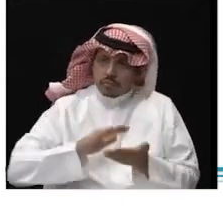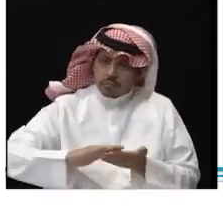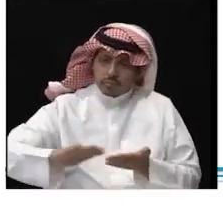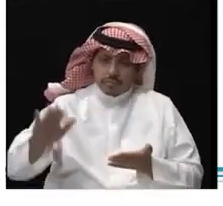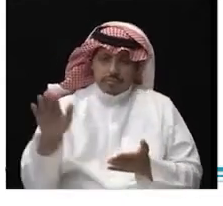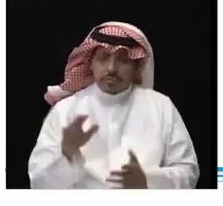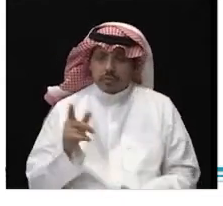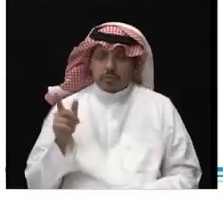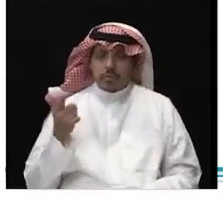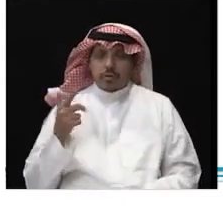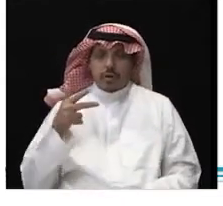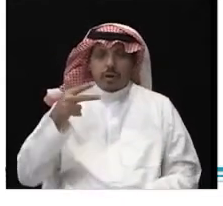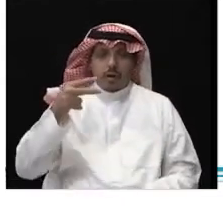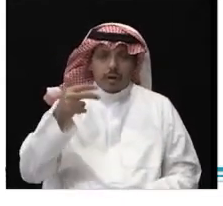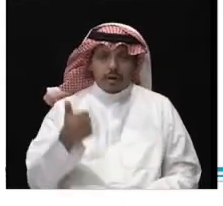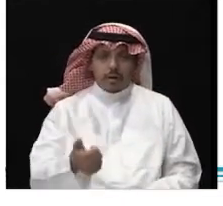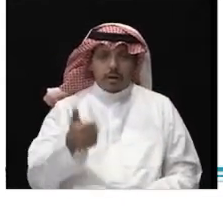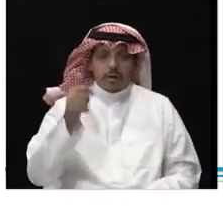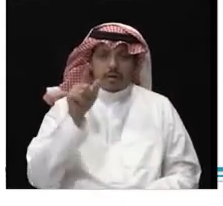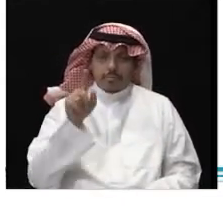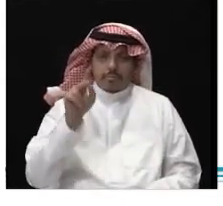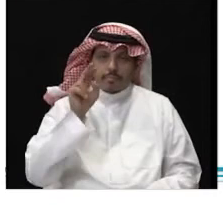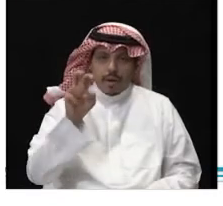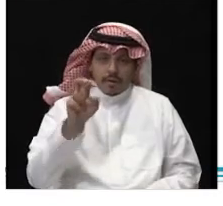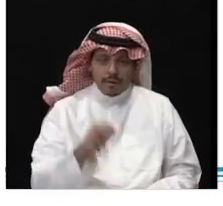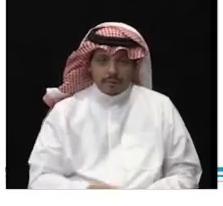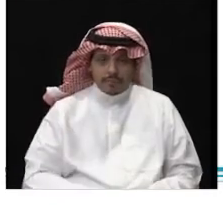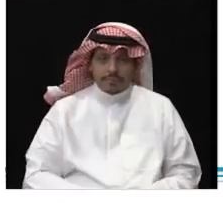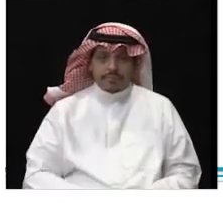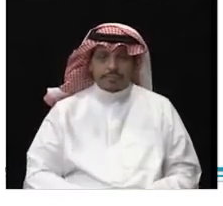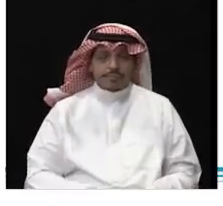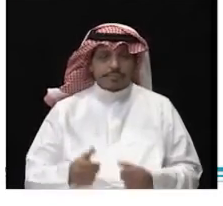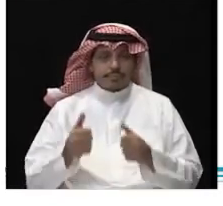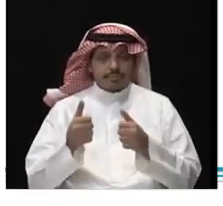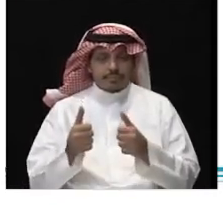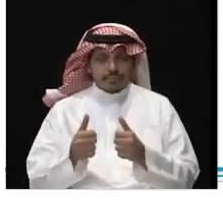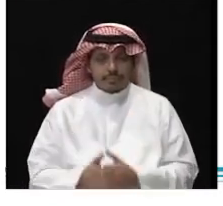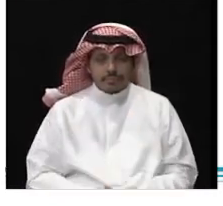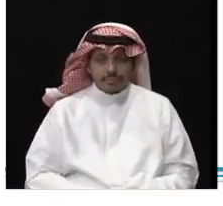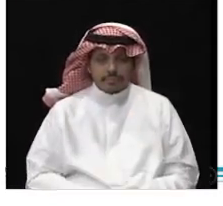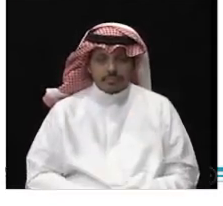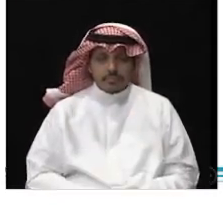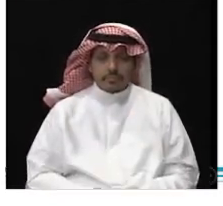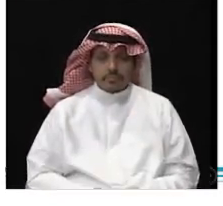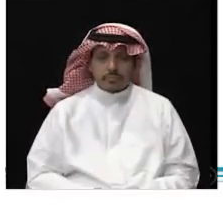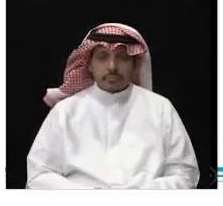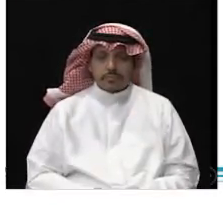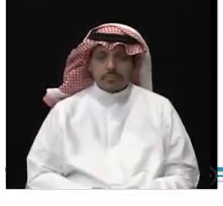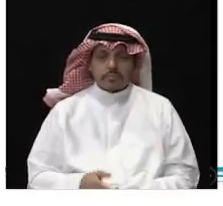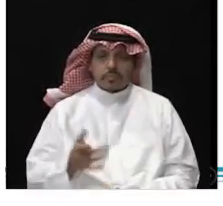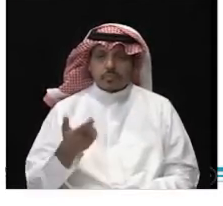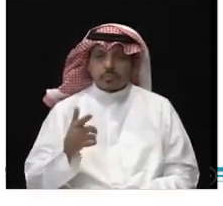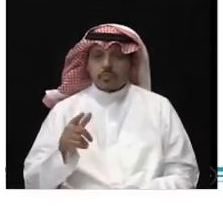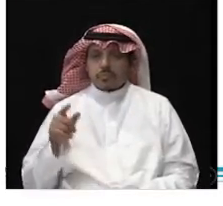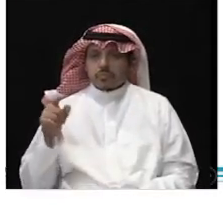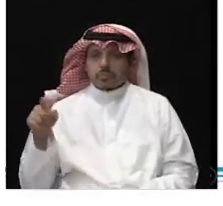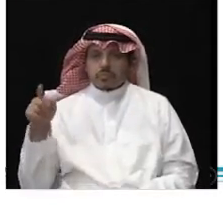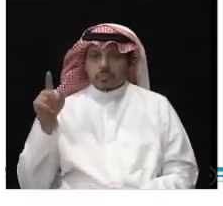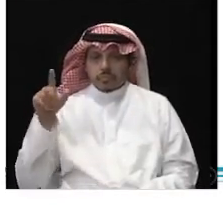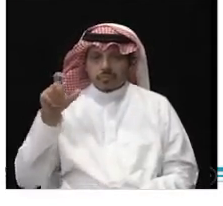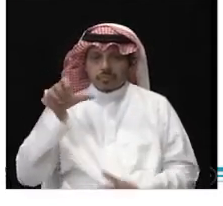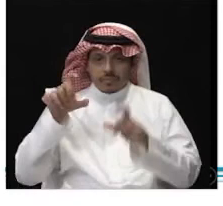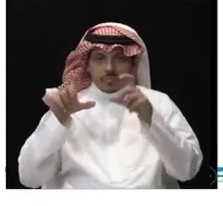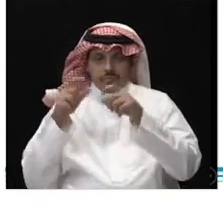أحسنتم، صورة غابة، غابة، أحسنتم. لاحظوا معي الآن ما هو الرابط المشترك بين